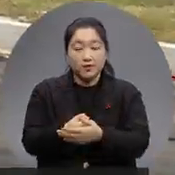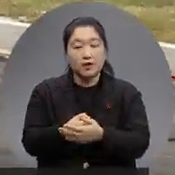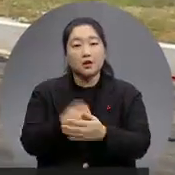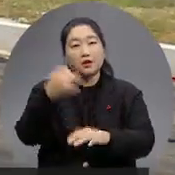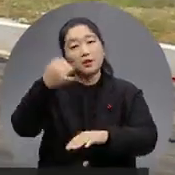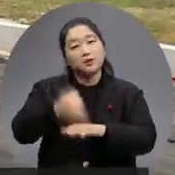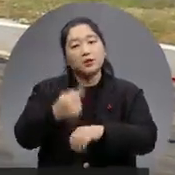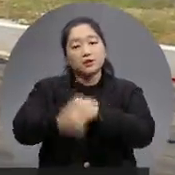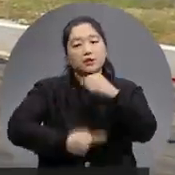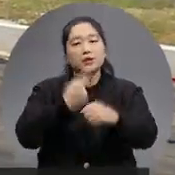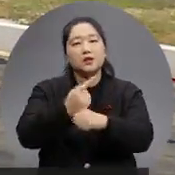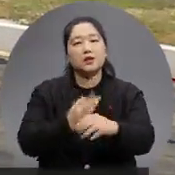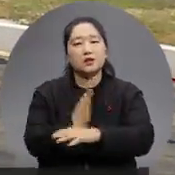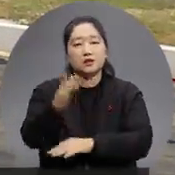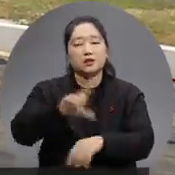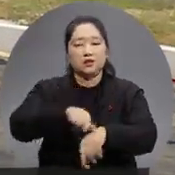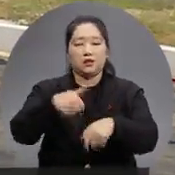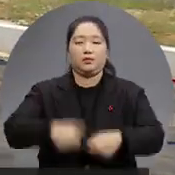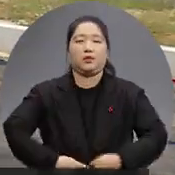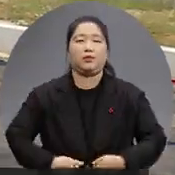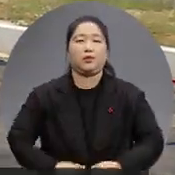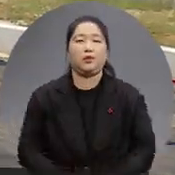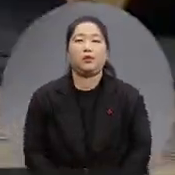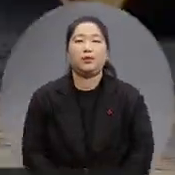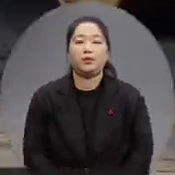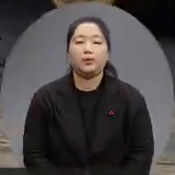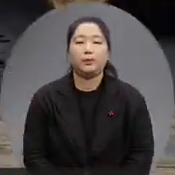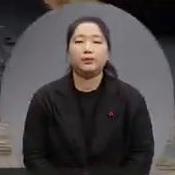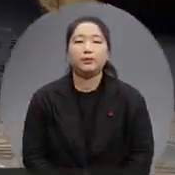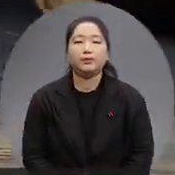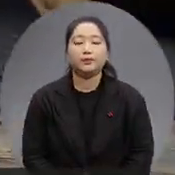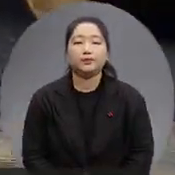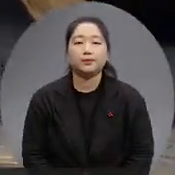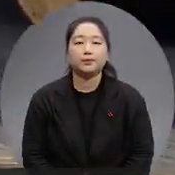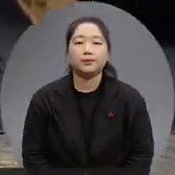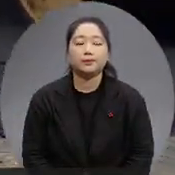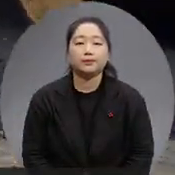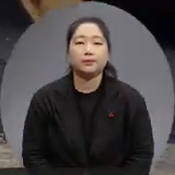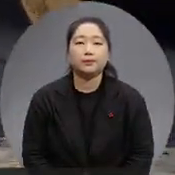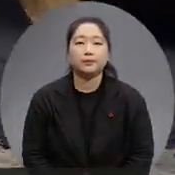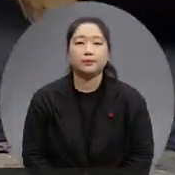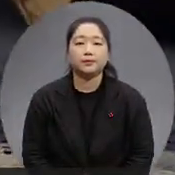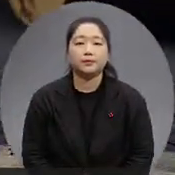적어도 1년 이상 시간이 필요합니다. MBC 뉴스 정재영입니다.